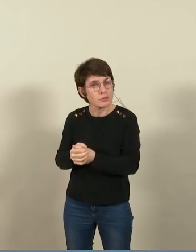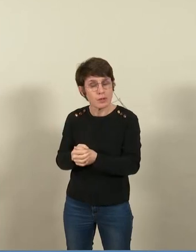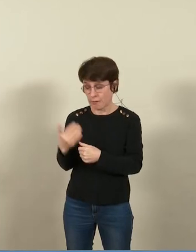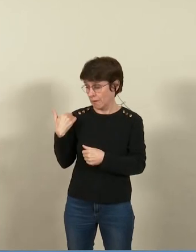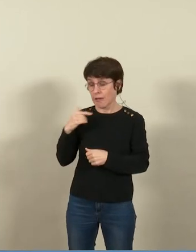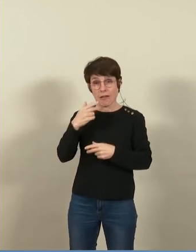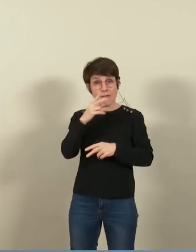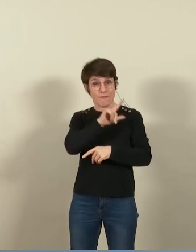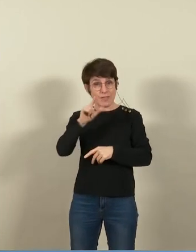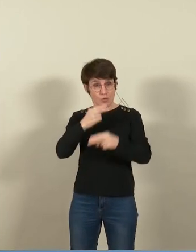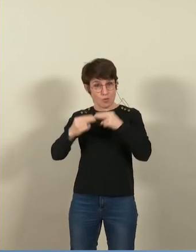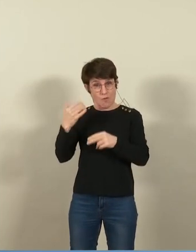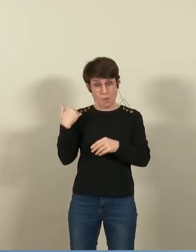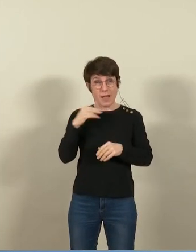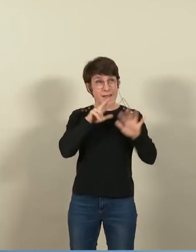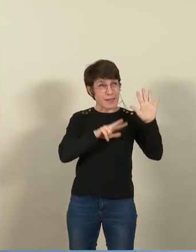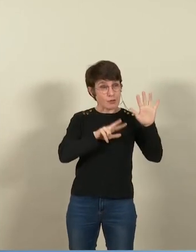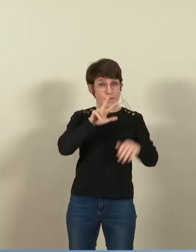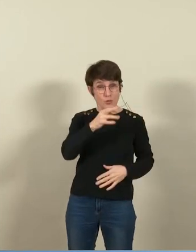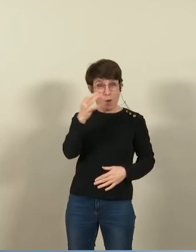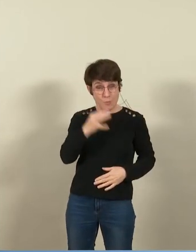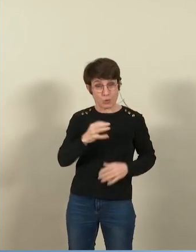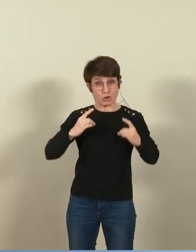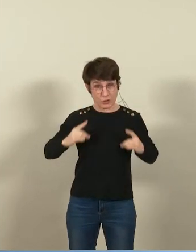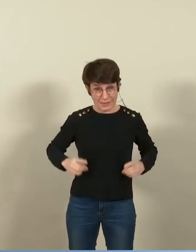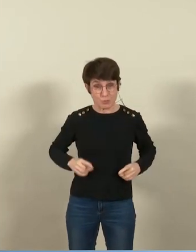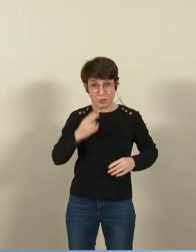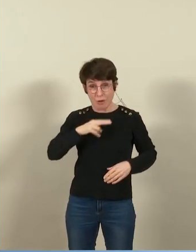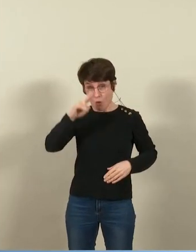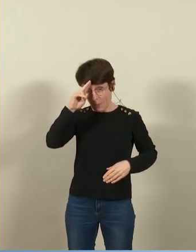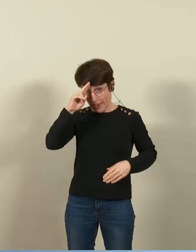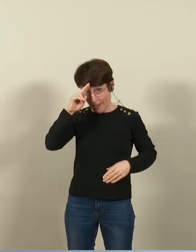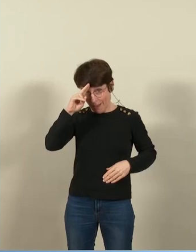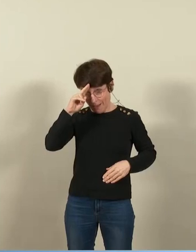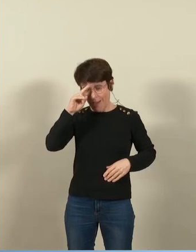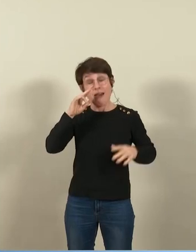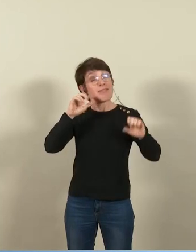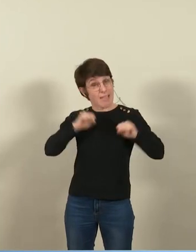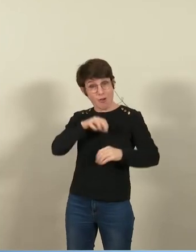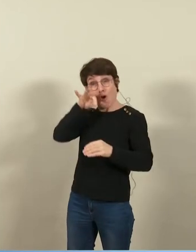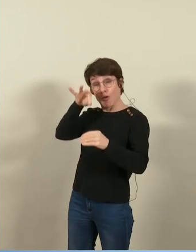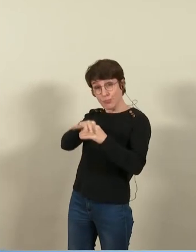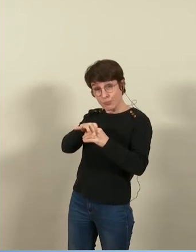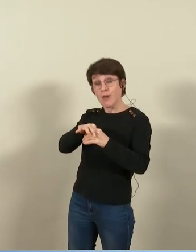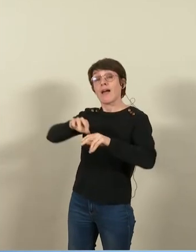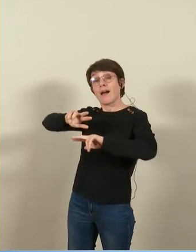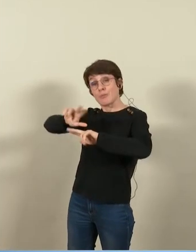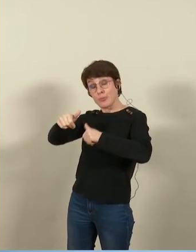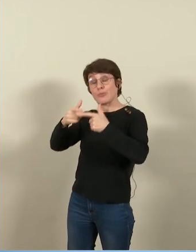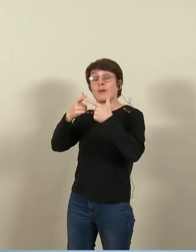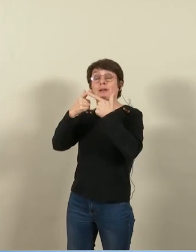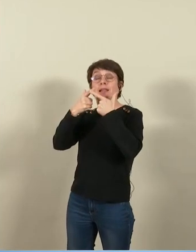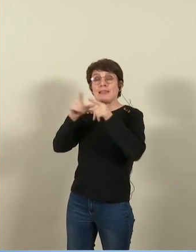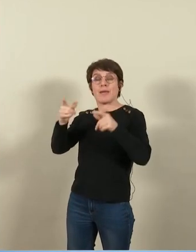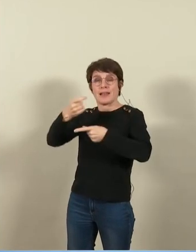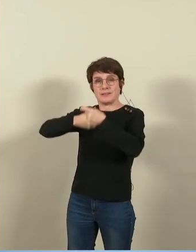83 % des députés européens soit 524 sur 630 votants ont approuvé la ratification de l'accord de libéralisation